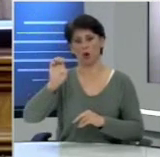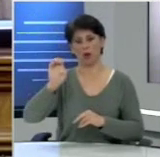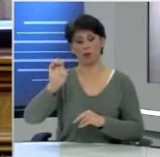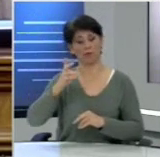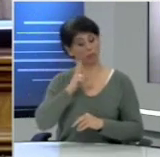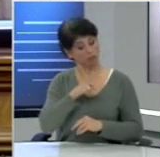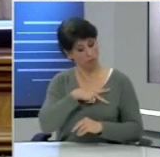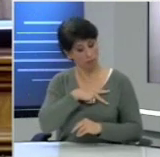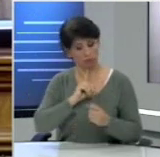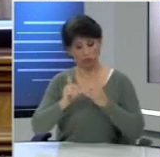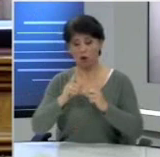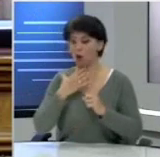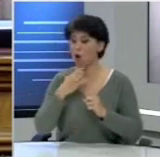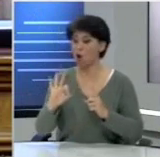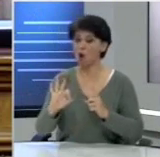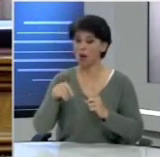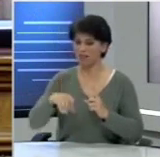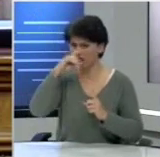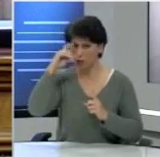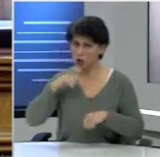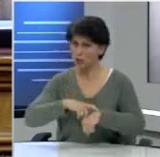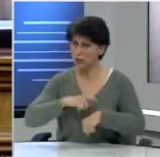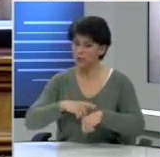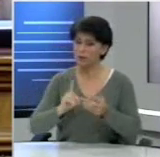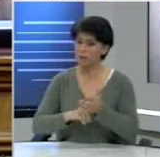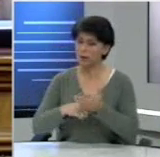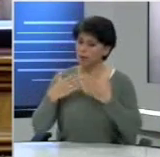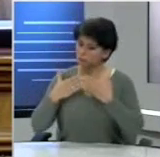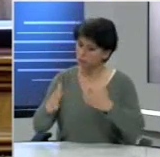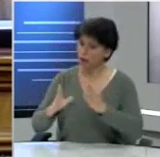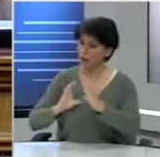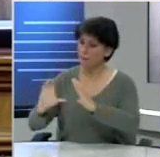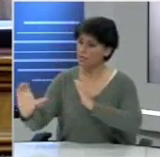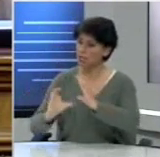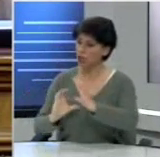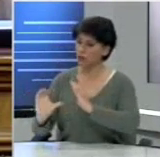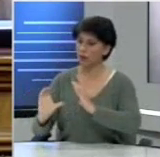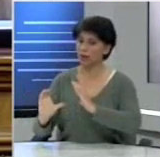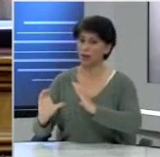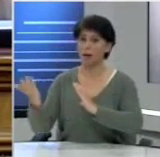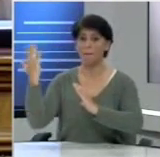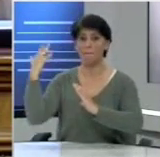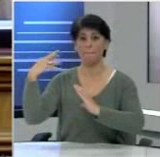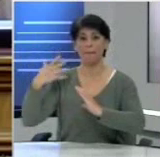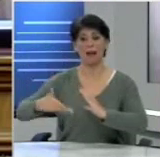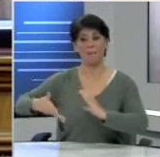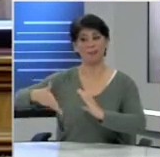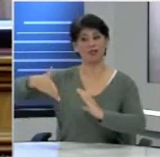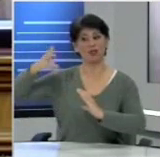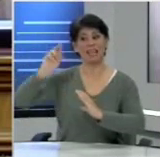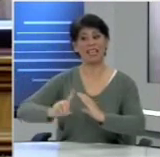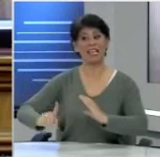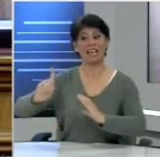διάβλοι επικοινωνίας πρέπει να παραμένουν ανοιχτοί και στις πιο δύσκολες στιγμές. Εγώ δεν θα πω κακώς τον συναντά, όπως μας έλεγε τότε ο κ. Μητσοτάκης, στις δύσκολες